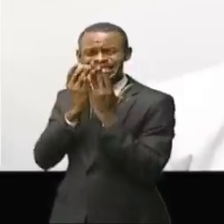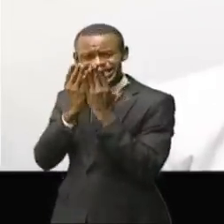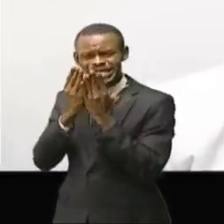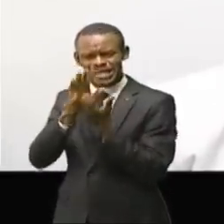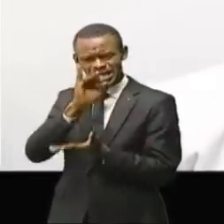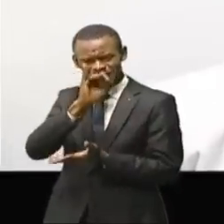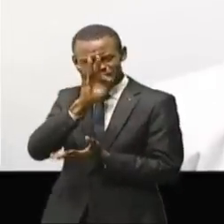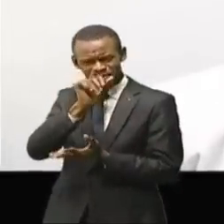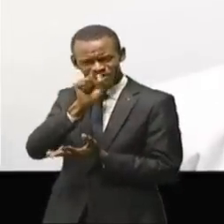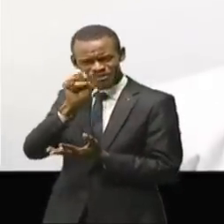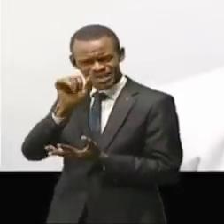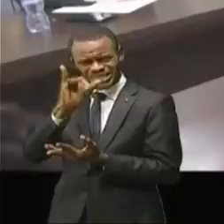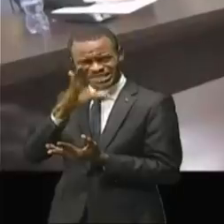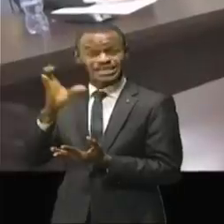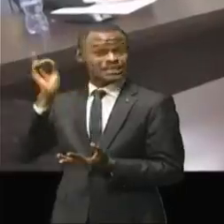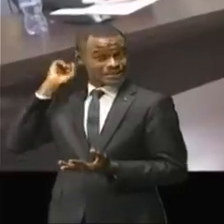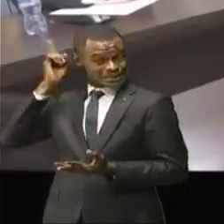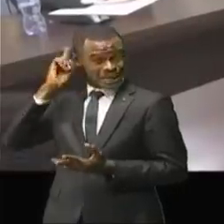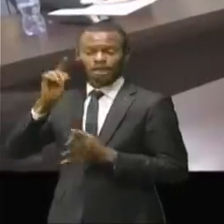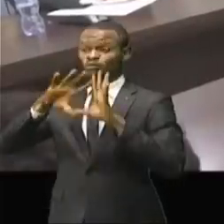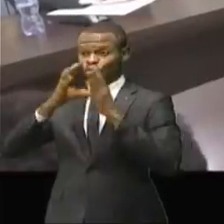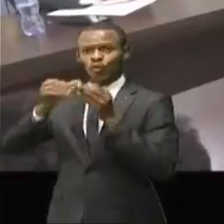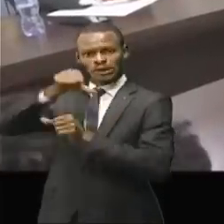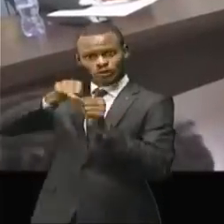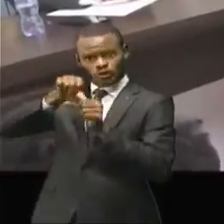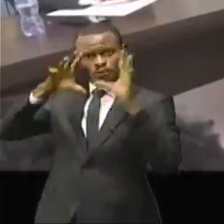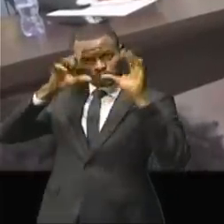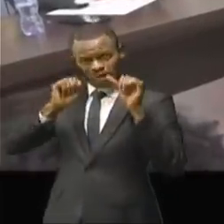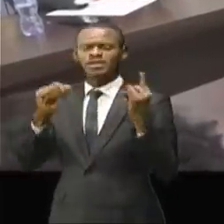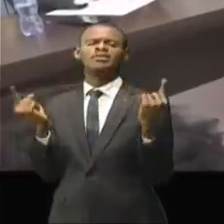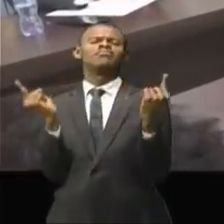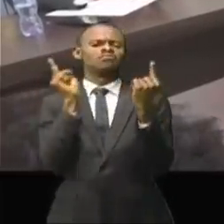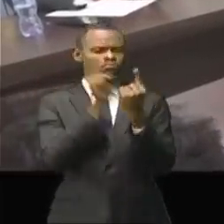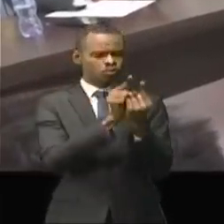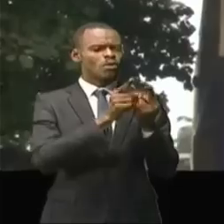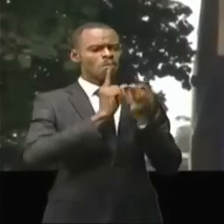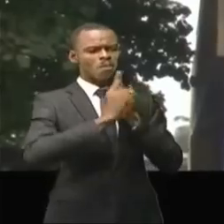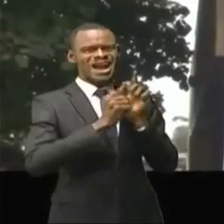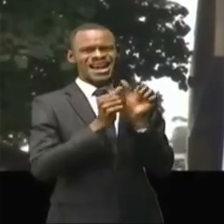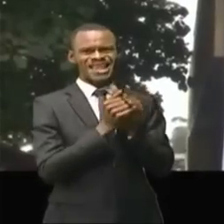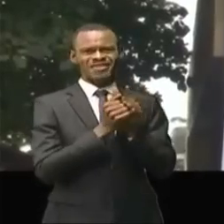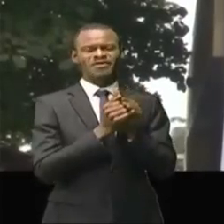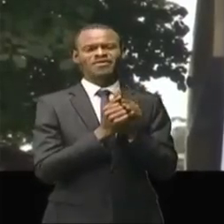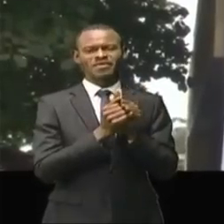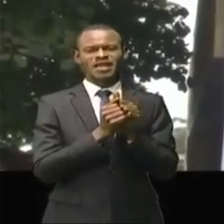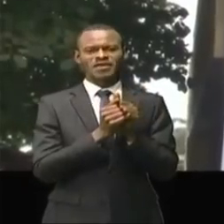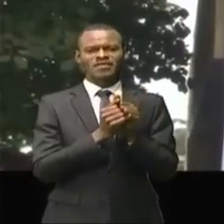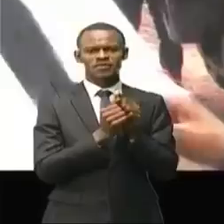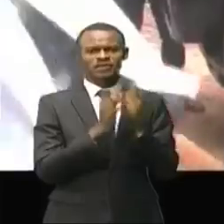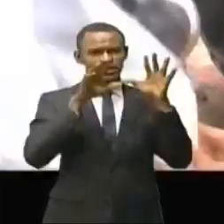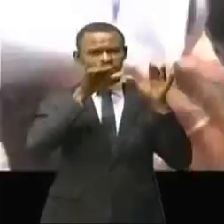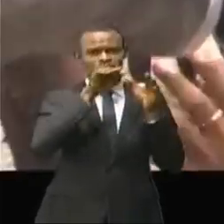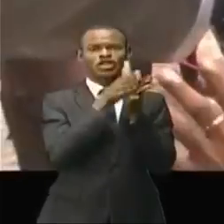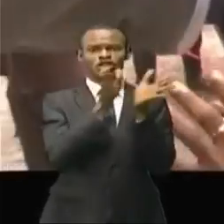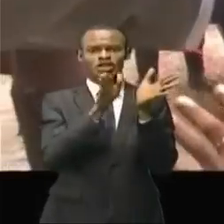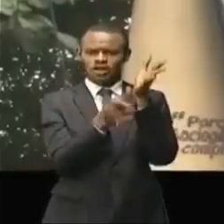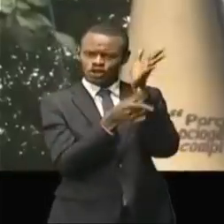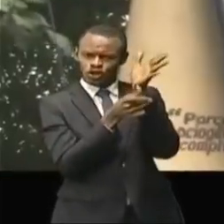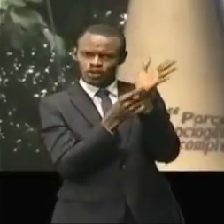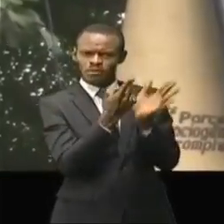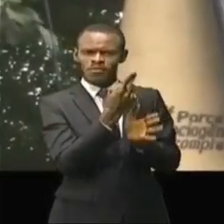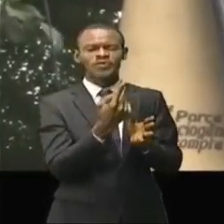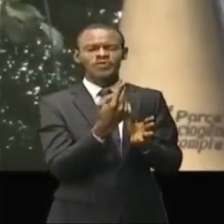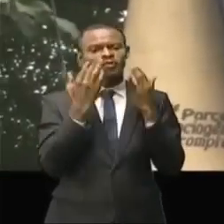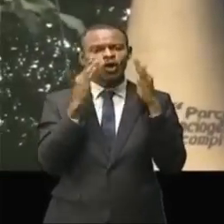solliciter l'accompagnement de la chaîne nationale pour la célébration du à jubilé d'or qui sera